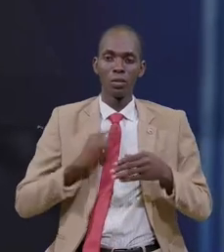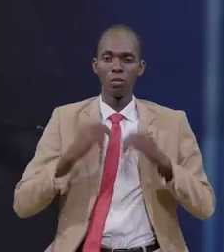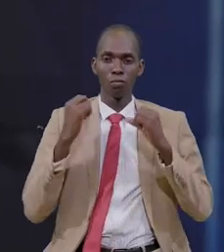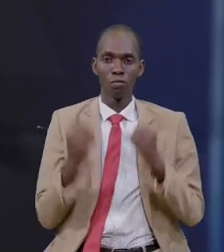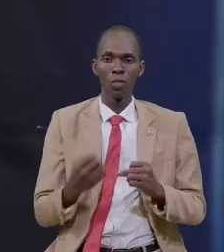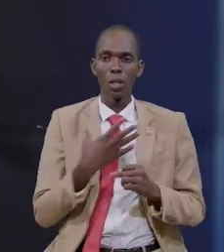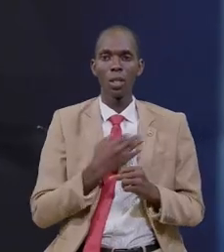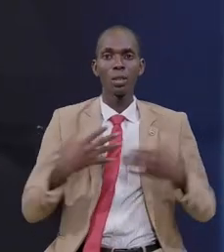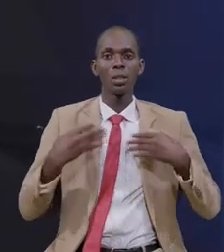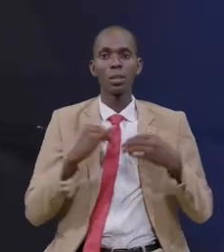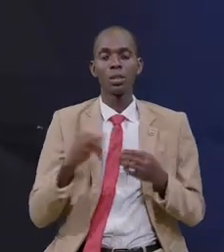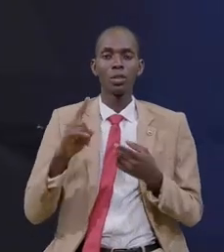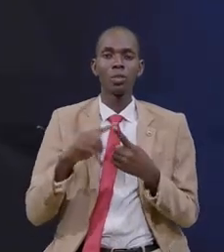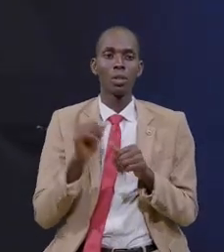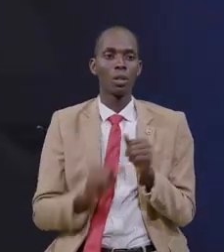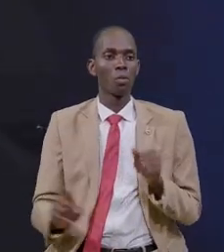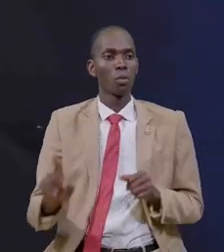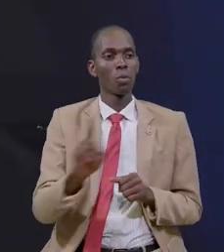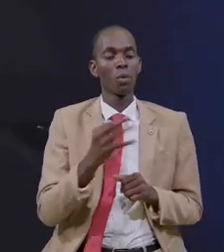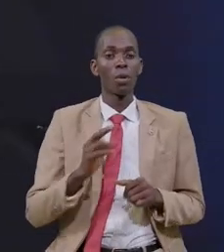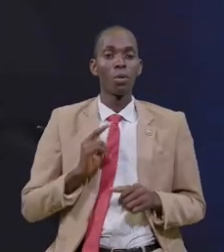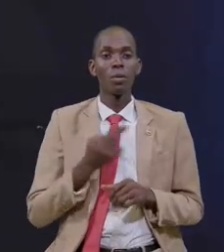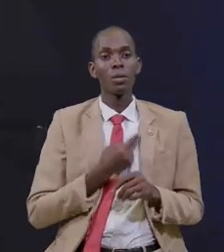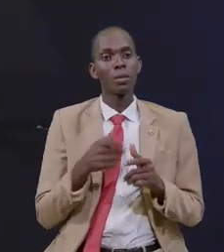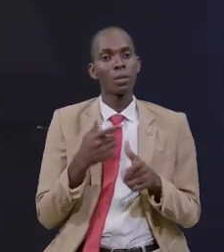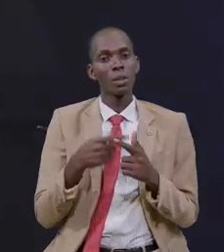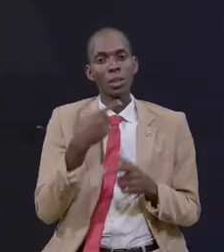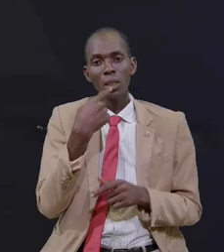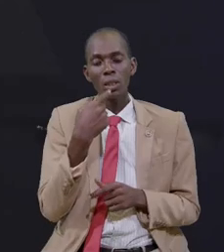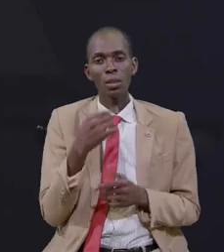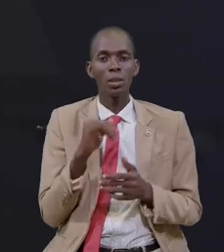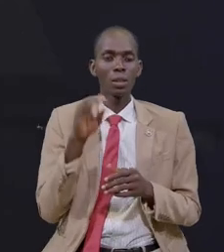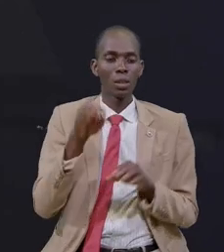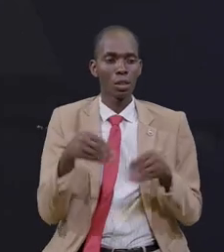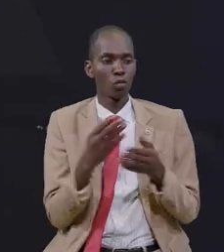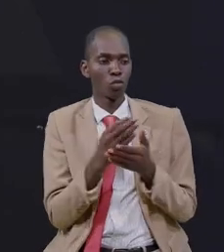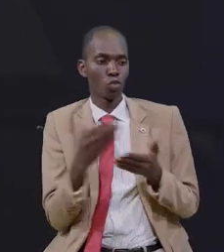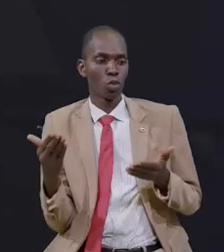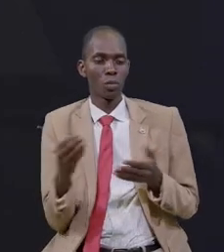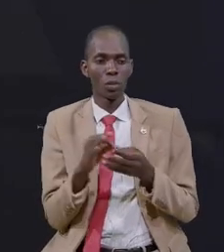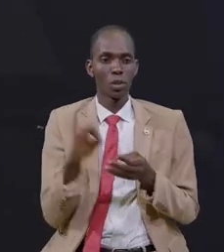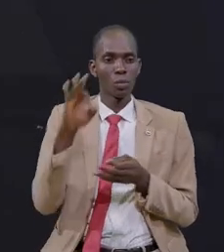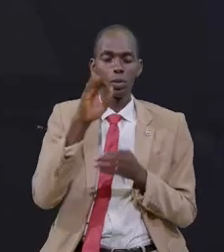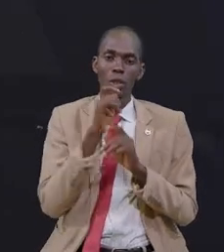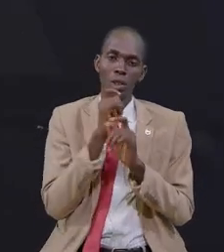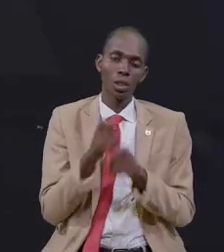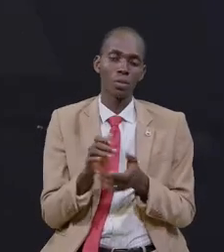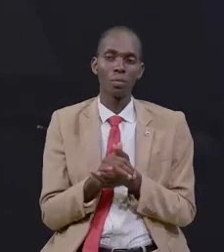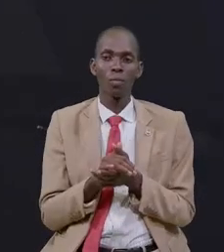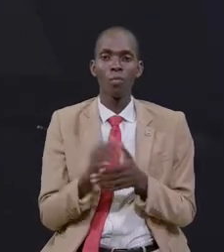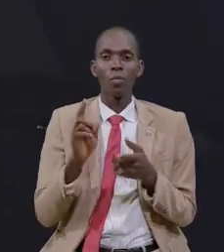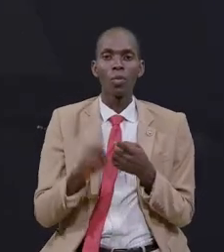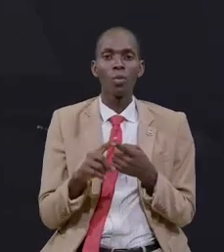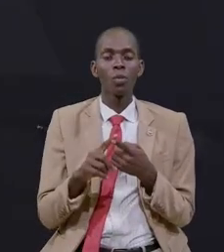guérison des miracles dans chacune de nos vies. Et il dit, afin de vous communiquer quelques dons spirituels,